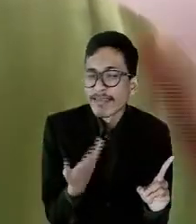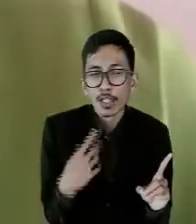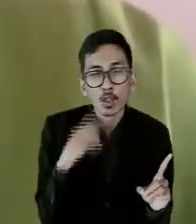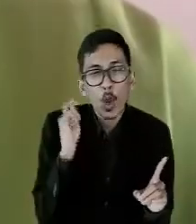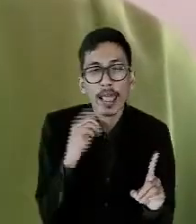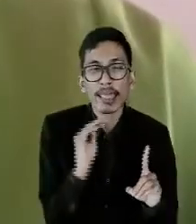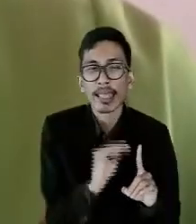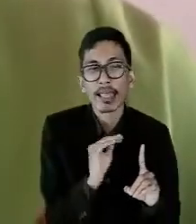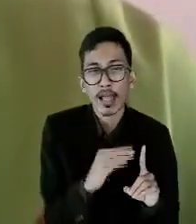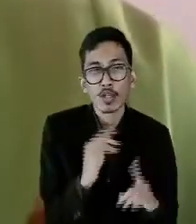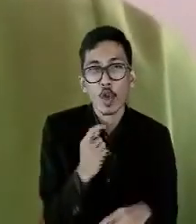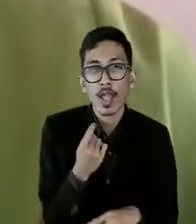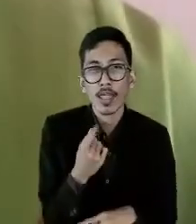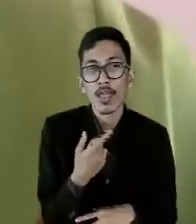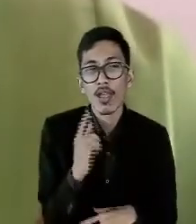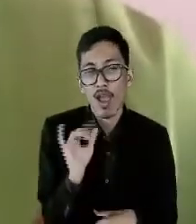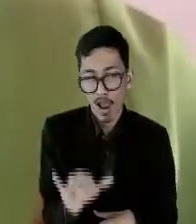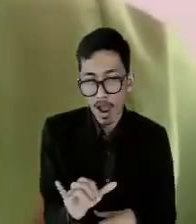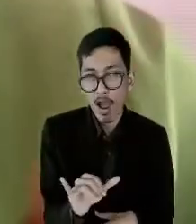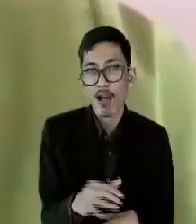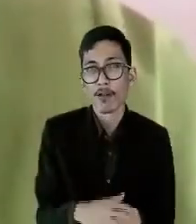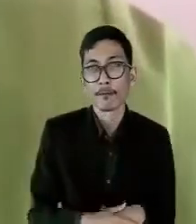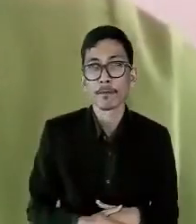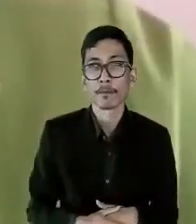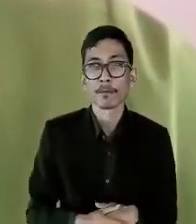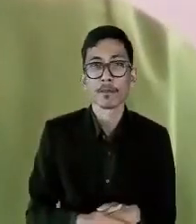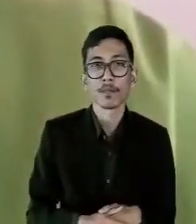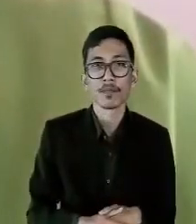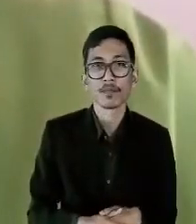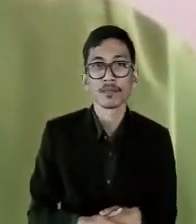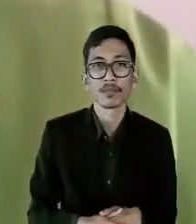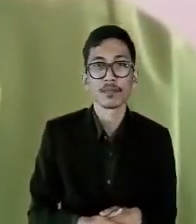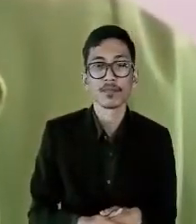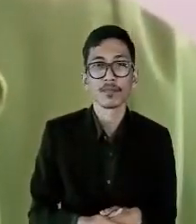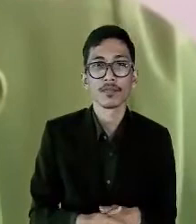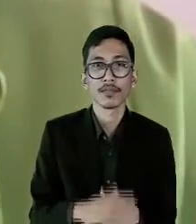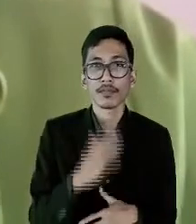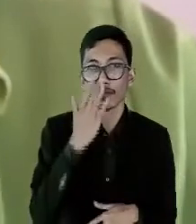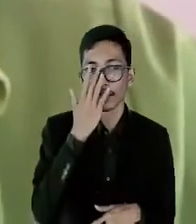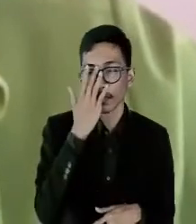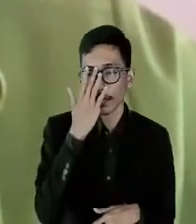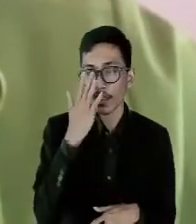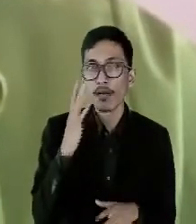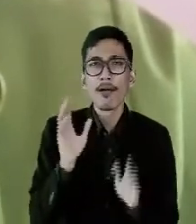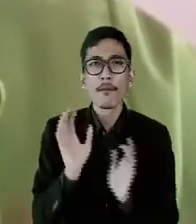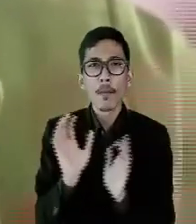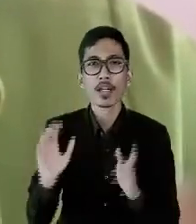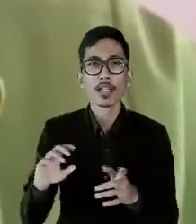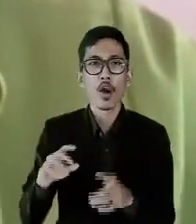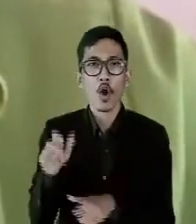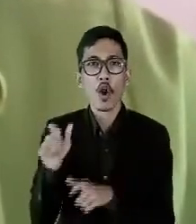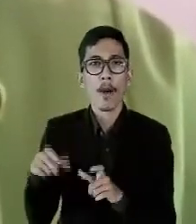dari saudara kita yang datang gitu. Tapi